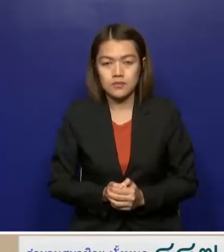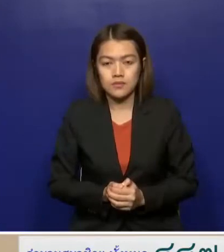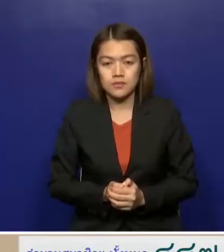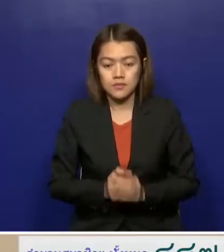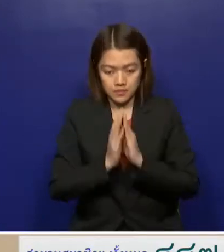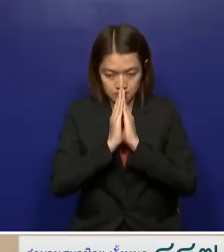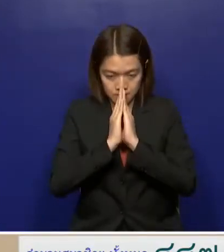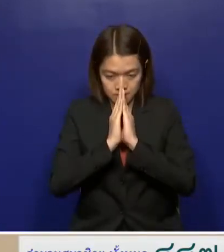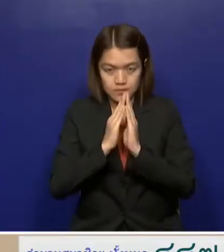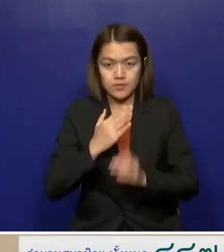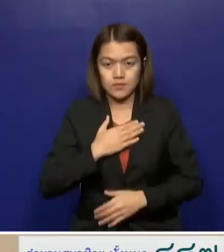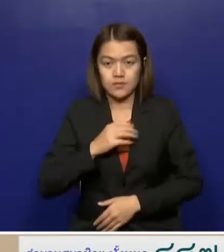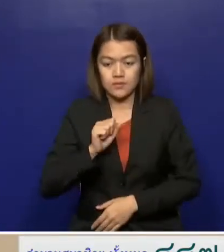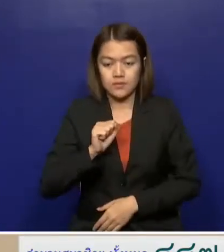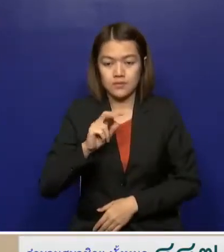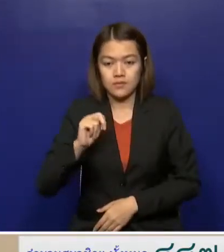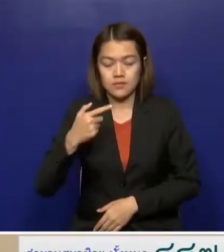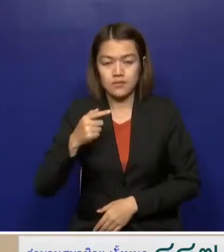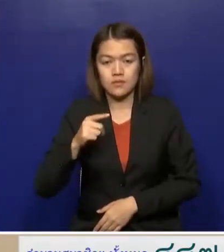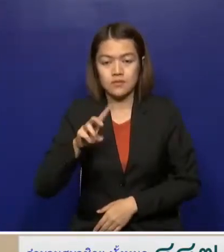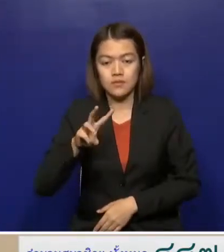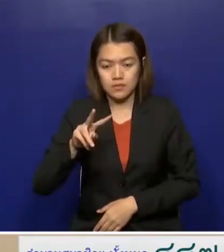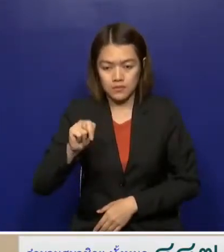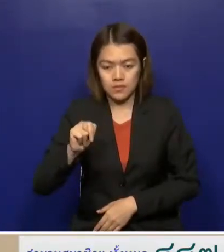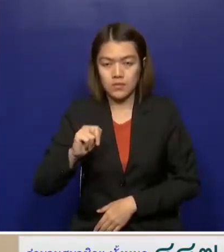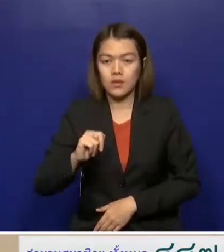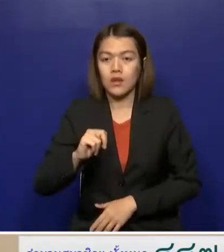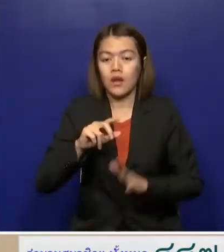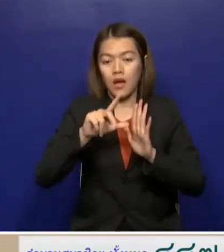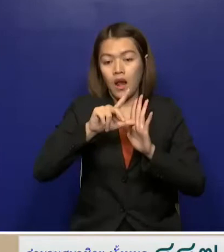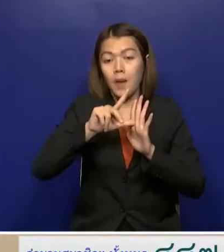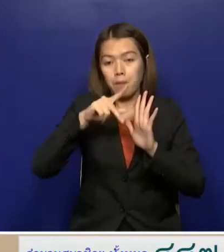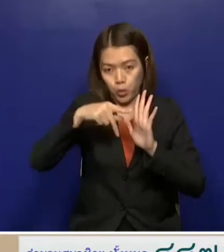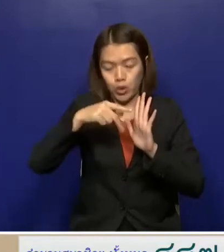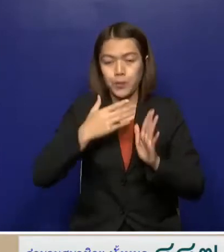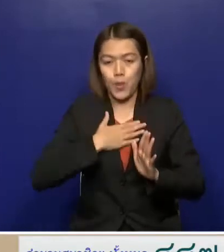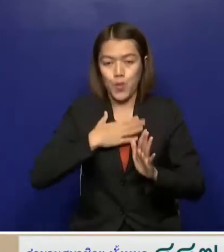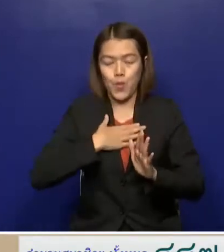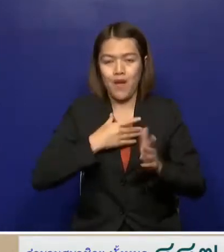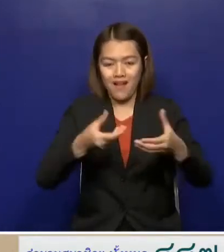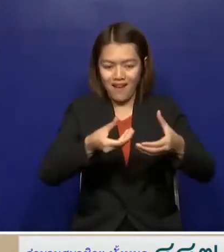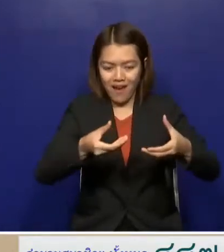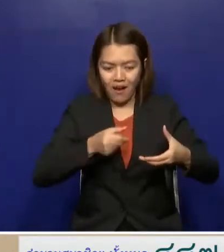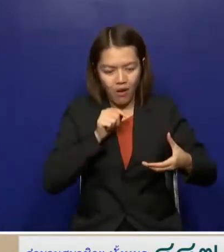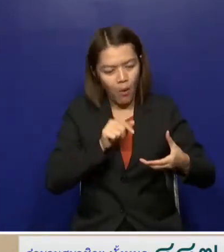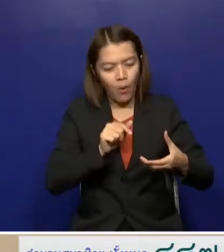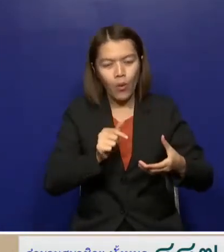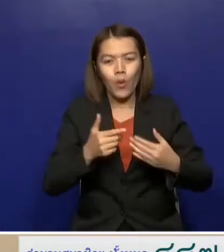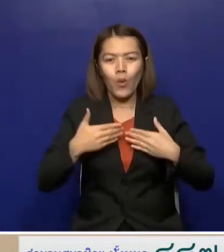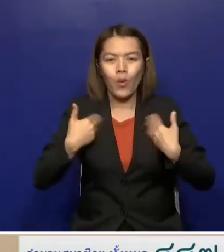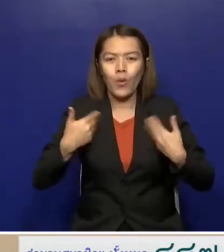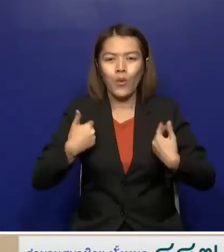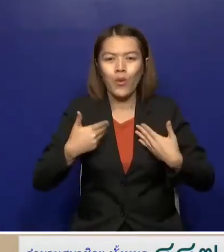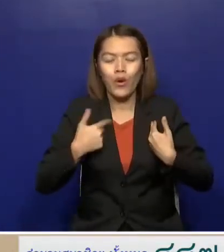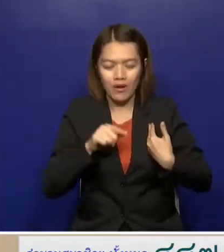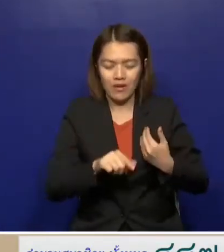ผมสุงหนพงมนีเพไทยจัหวดลำพูรท่านพระธานครับผมเห็นรายงานชิ้นนี้และดีใจเพรว่าเรื่องเห